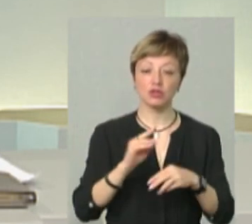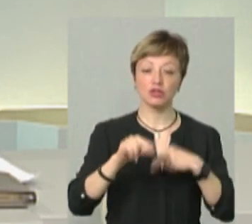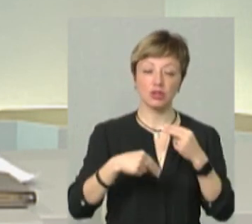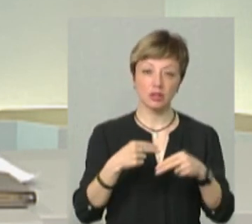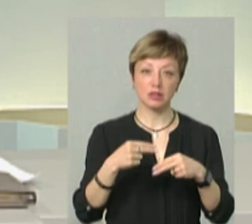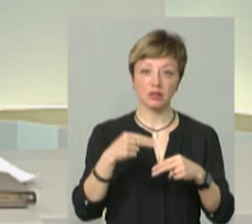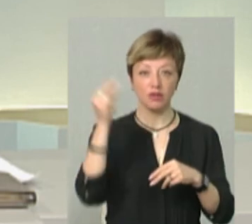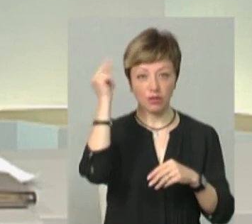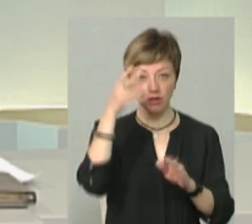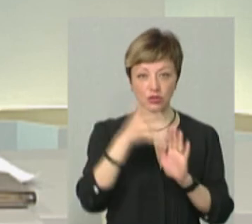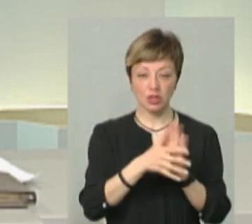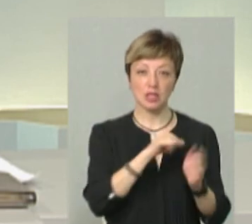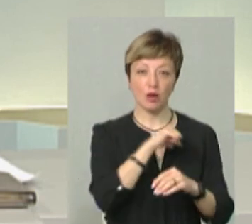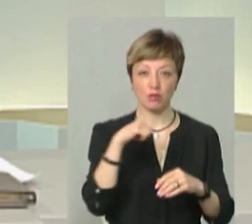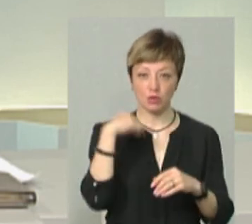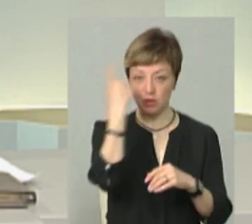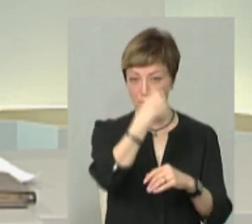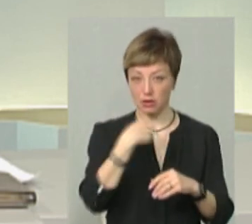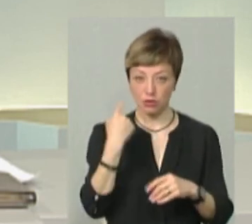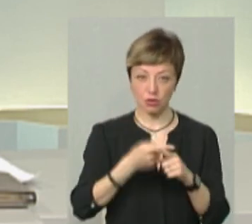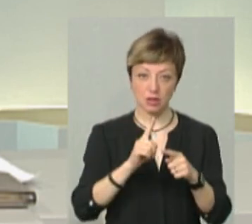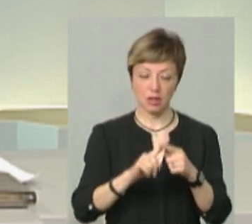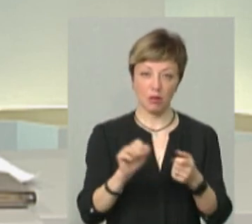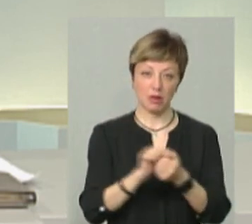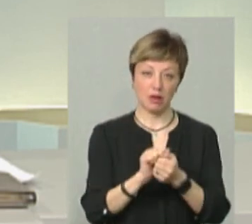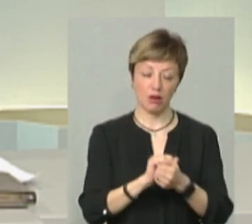через вивчення людиною індивідуально